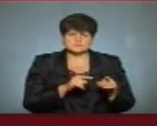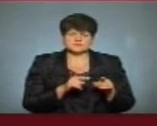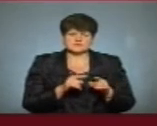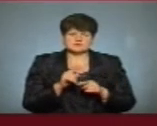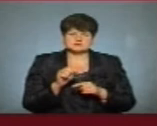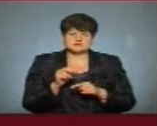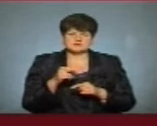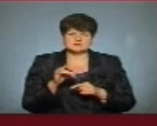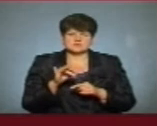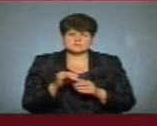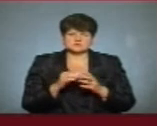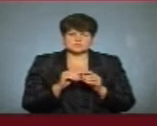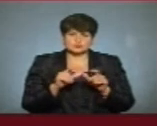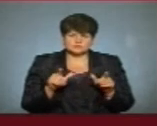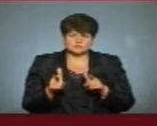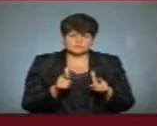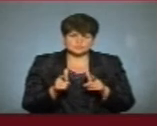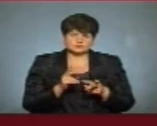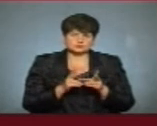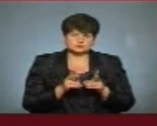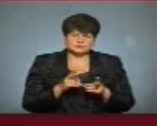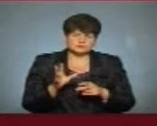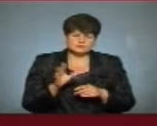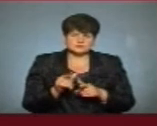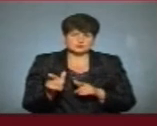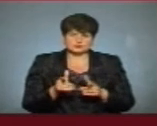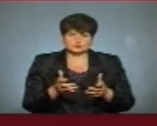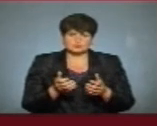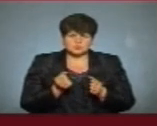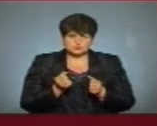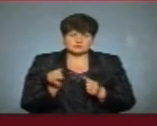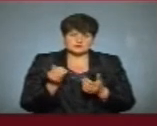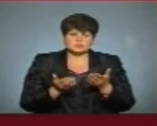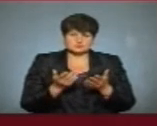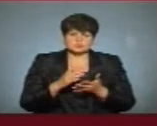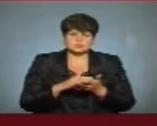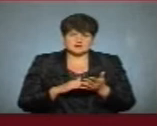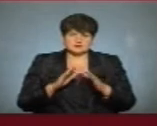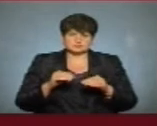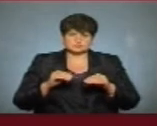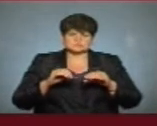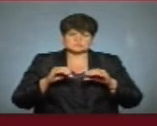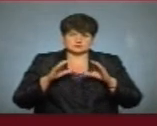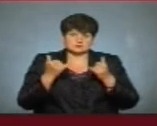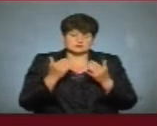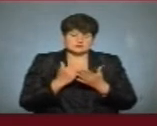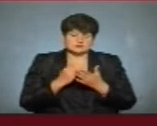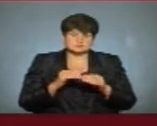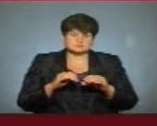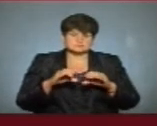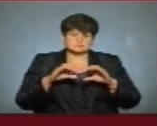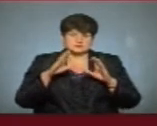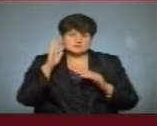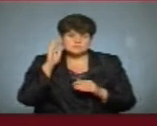Задарів школу, підготовили кухню, всі готові до прийому. І якщо далі буде ріст, а він зараз відбувається,